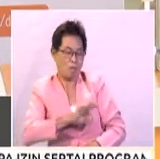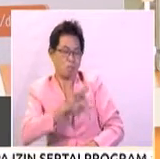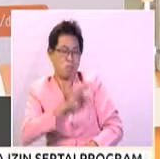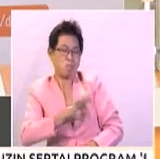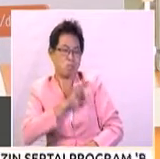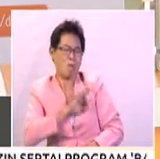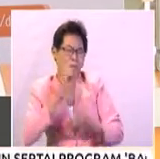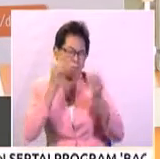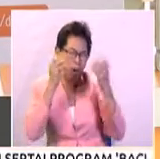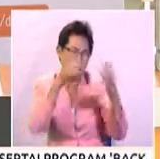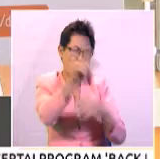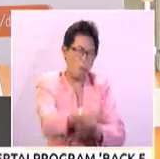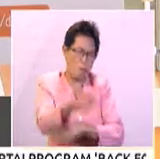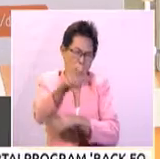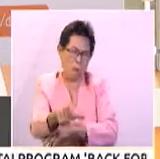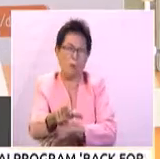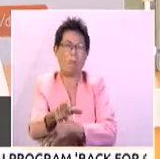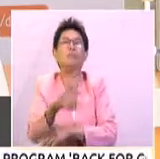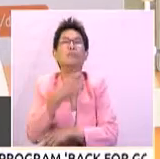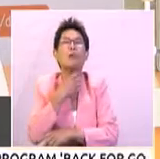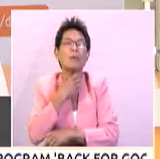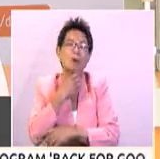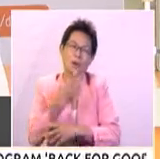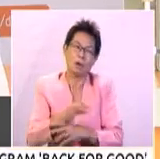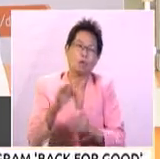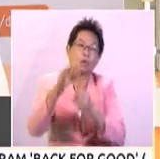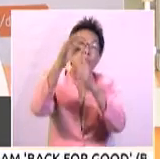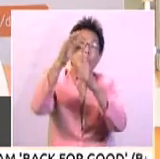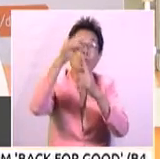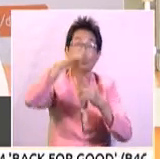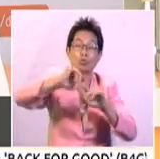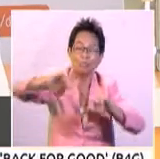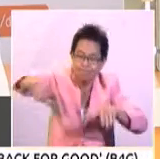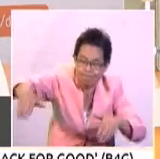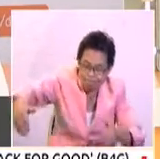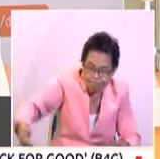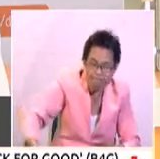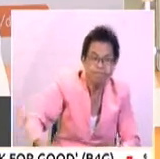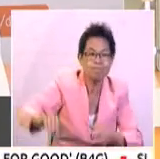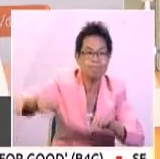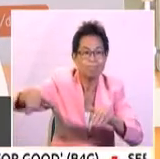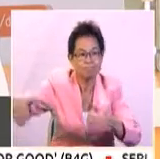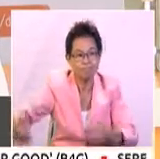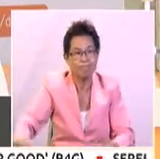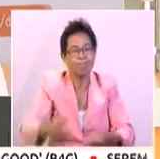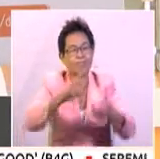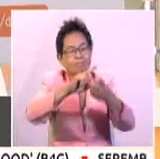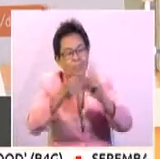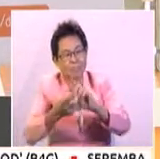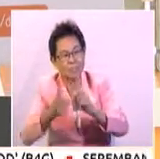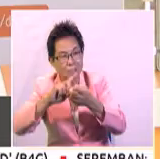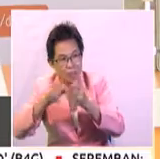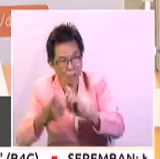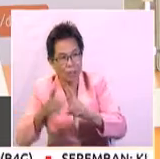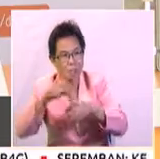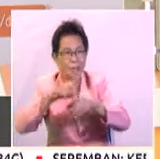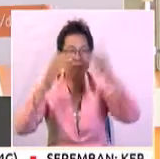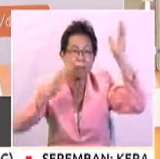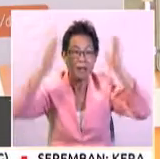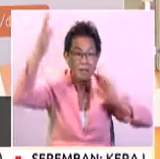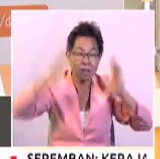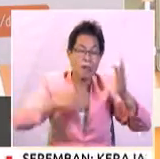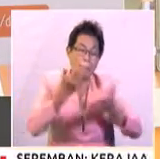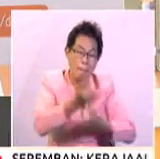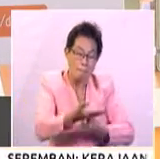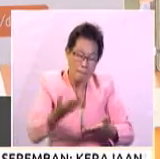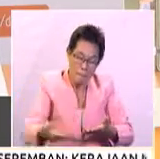kepada ramai penduduk-penduduk negeri Perak. Terutamanya dalam memperkenalkan apa tu gaya hidup digital di negara kita. Walaupun benda yang